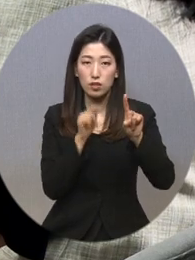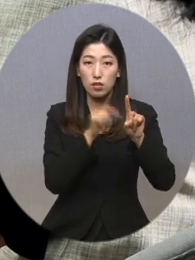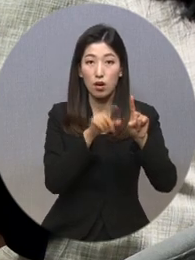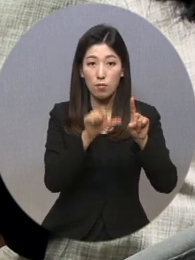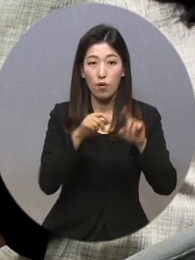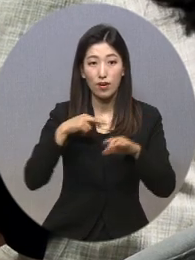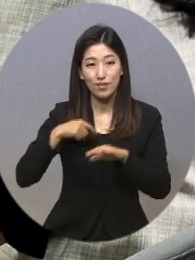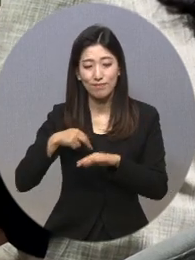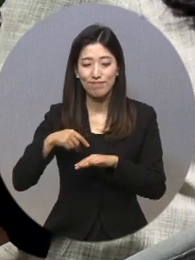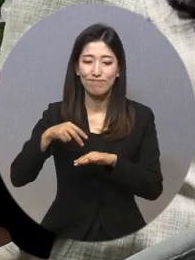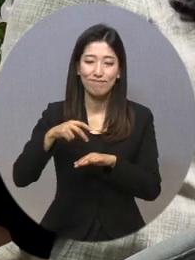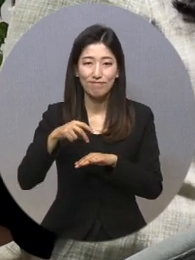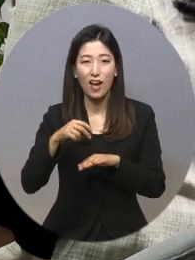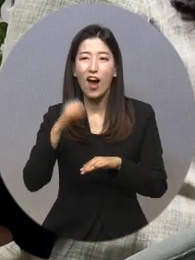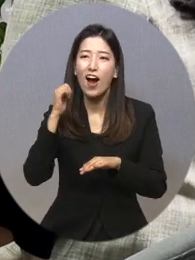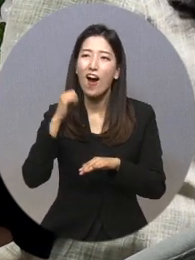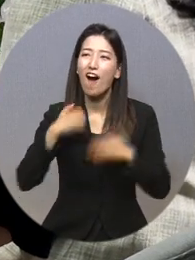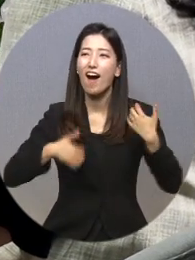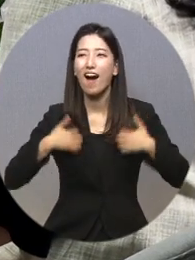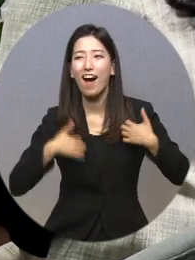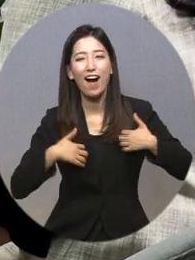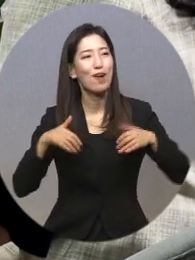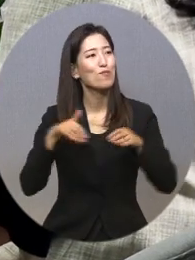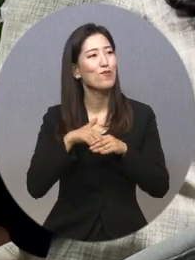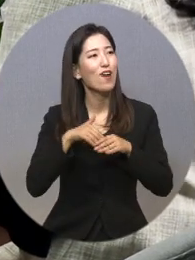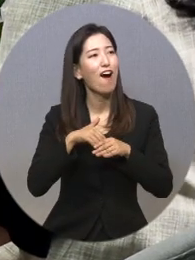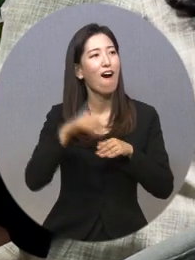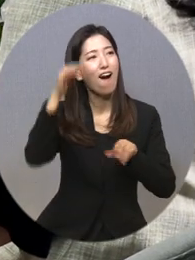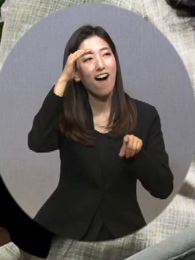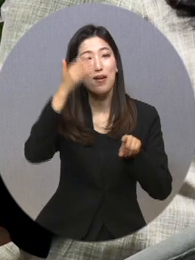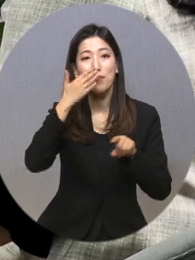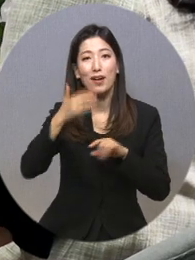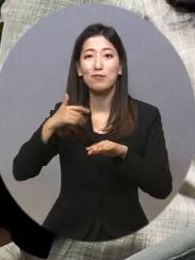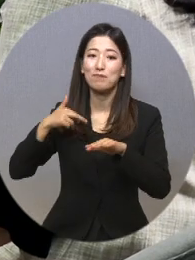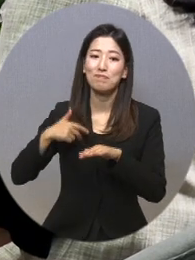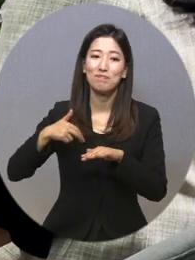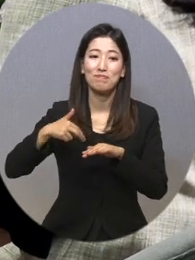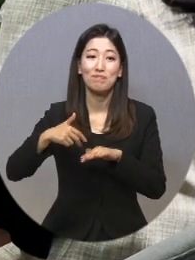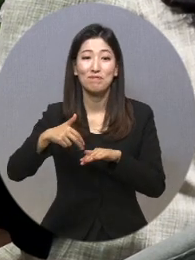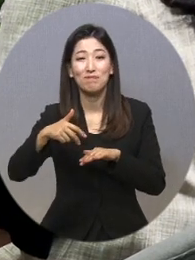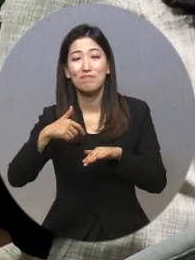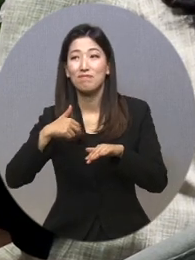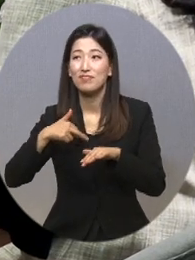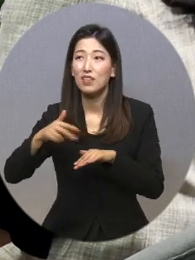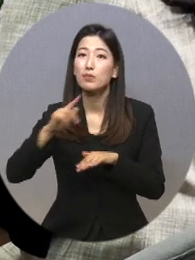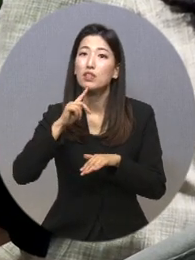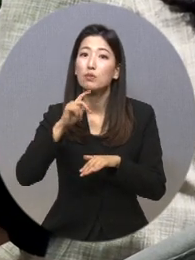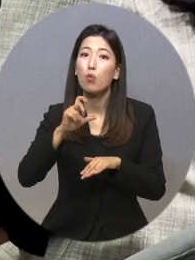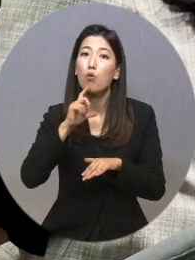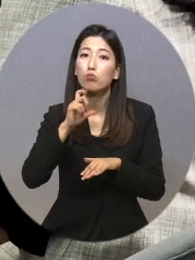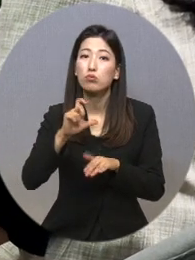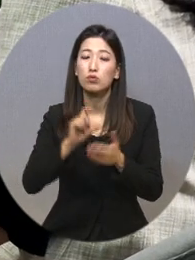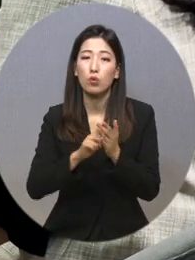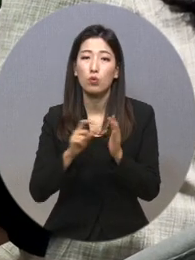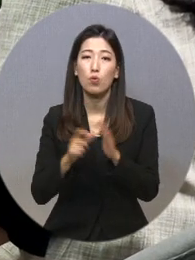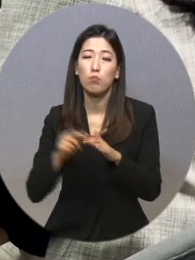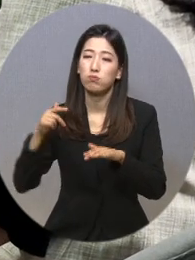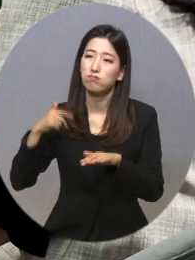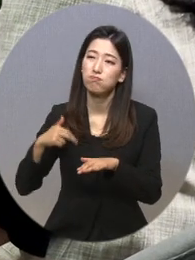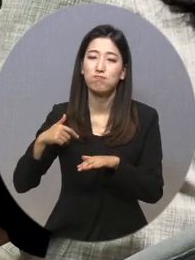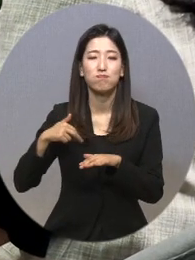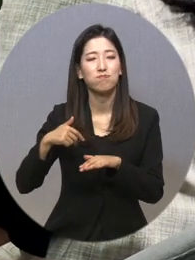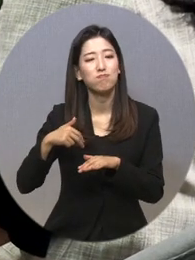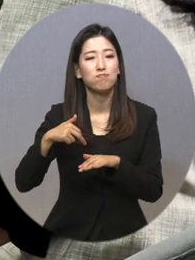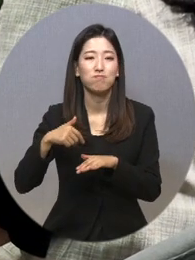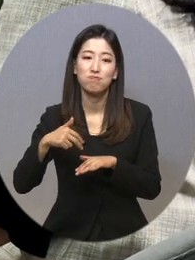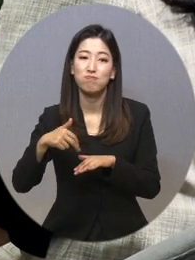문화가 바뀐다고 한다면 시간으로 하면 한 10분에서 15분 정도 걸리겠죠? 네. 그러면 아마 의정부